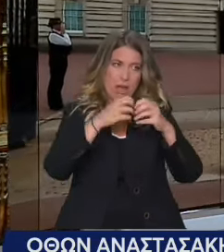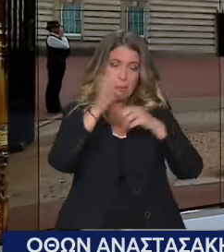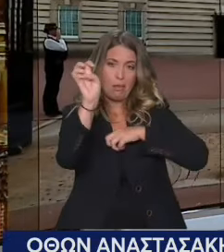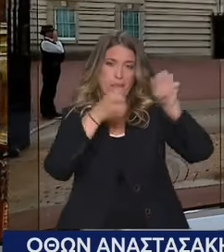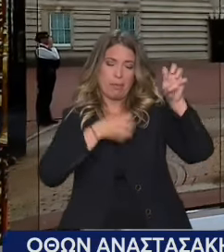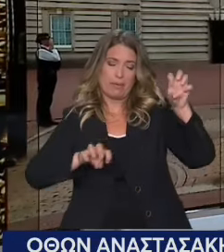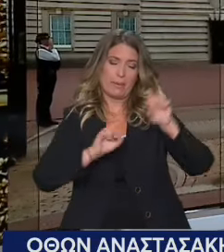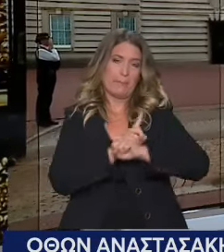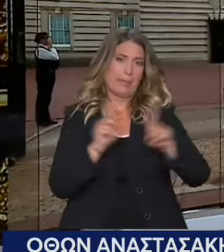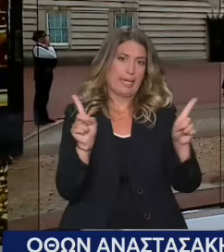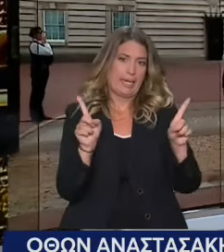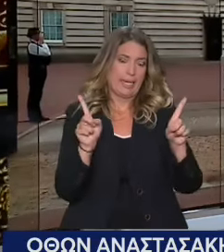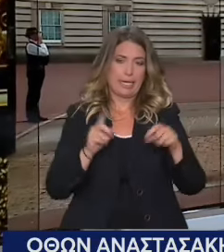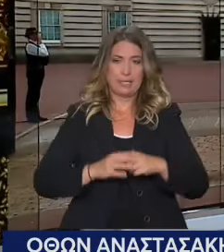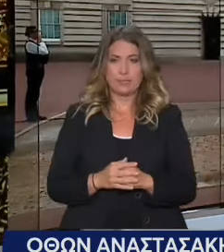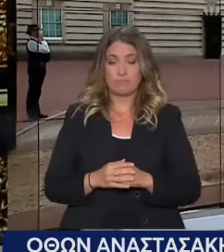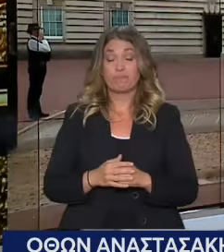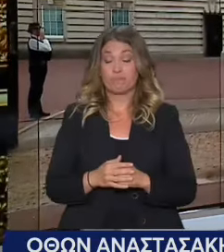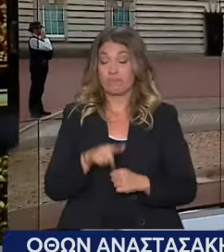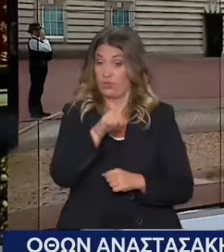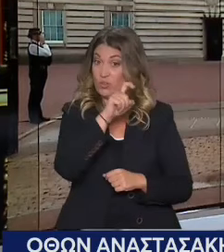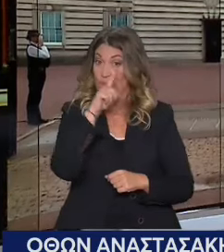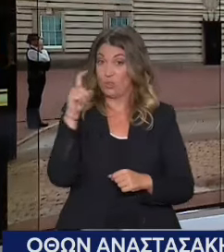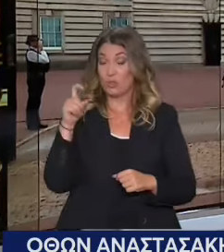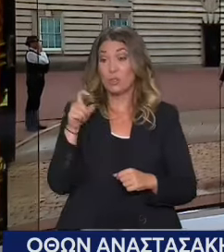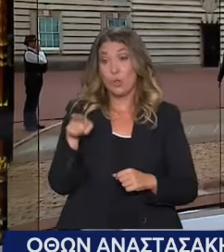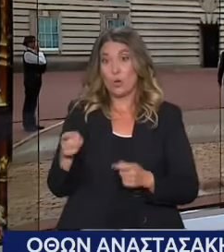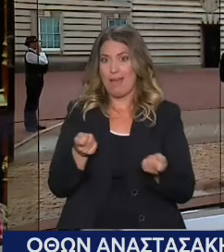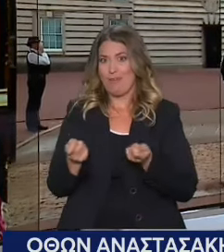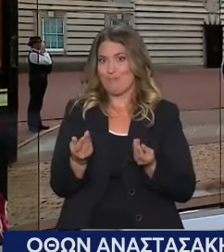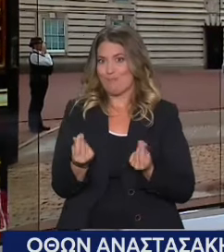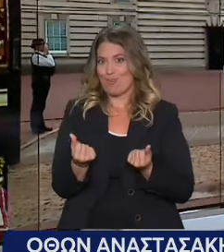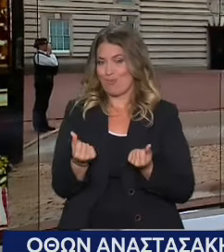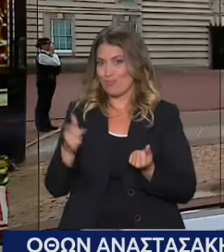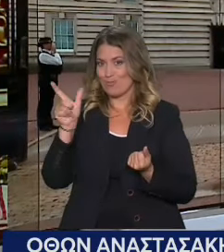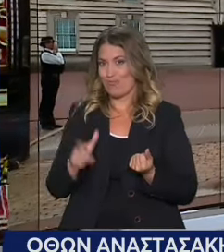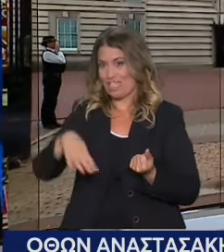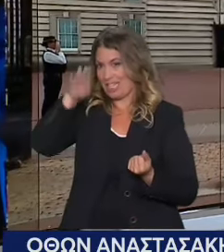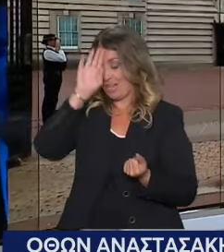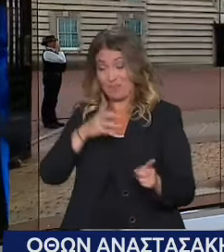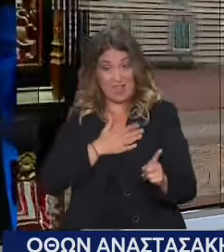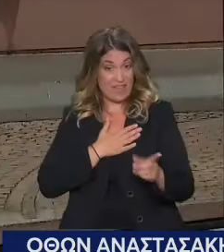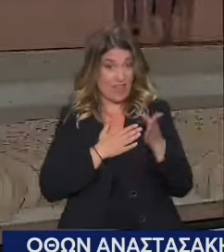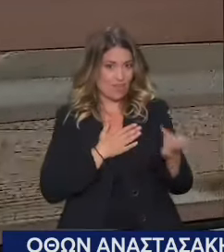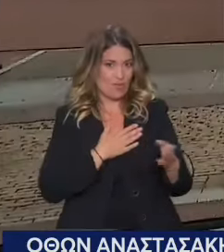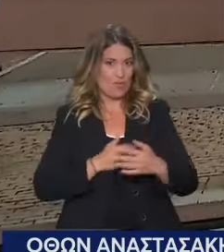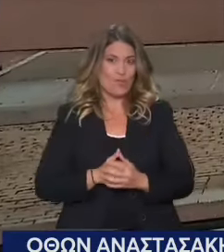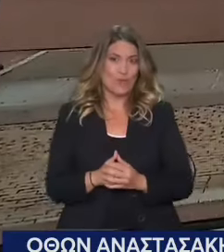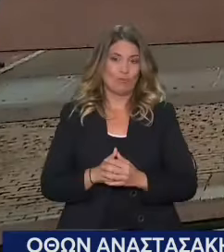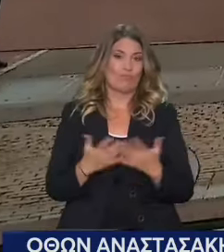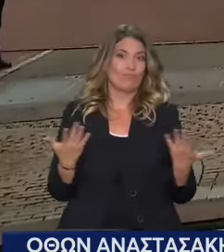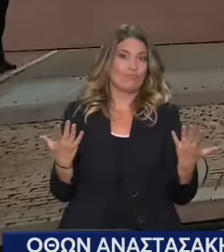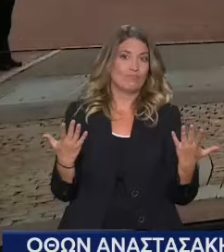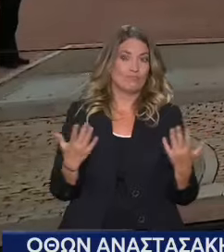μεγάλη προσταγή. Και αυτό ήταν και το πιο δύσκολο για τον Κάρολο. Σας ευχαριστώ πάρα πολύ, κύριε Αναστασάκη. Θα είναι το πιο δύσκολο. Δηλαδή, το